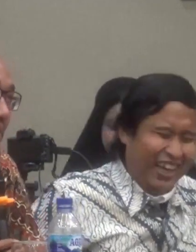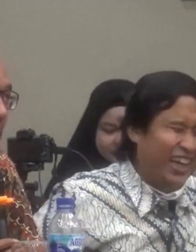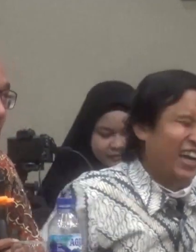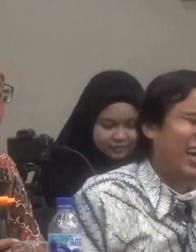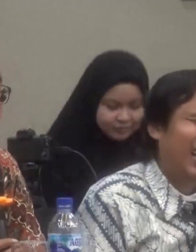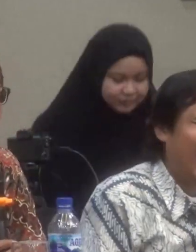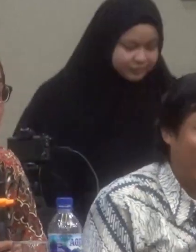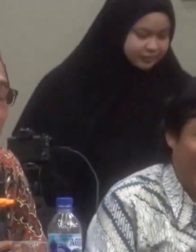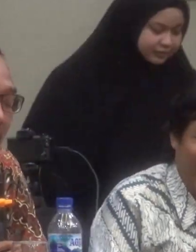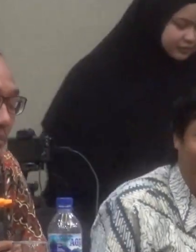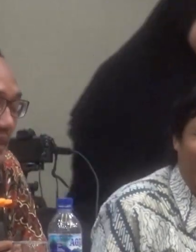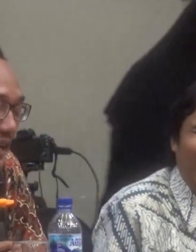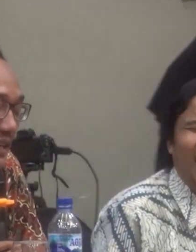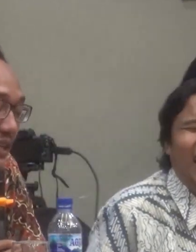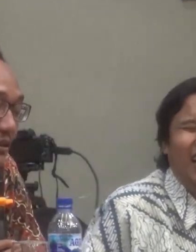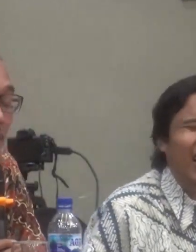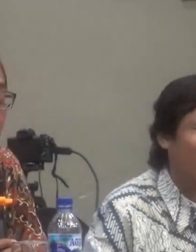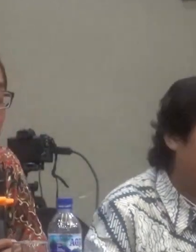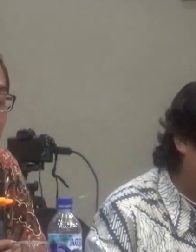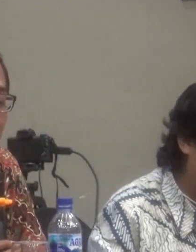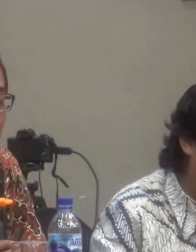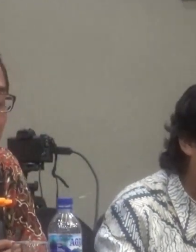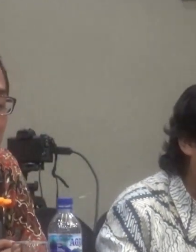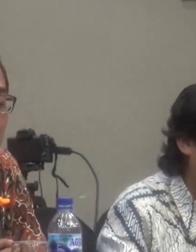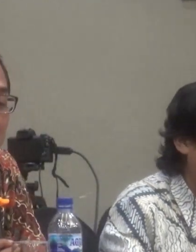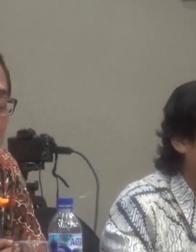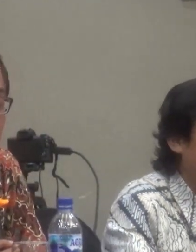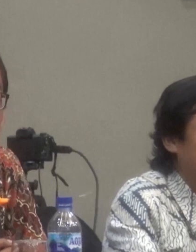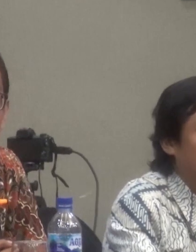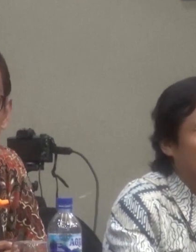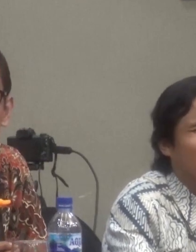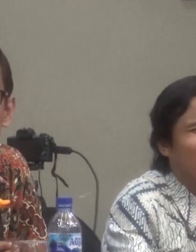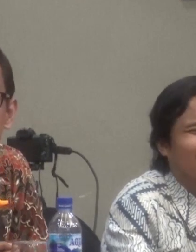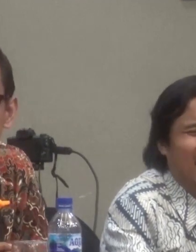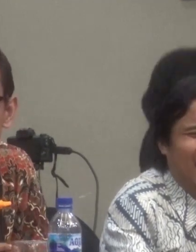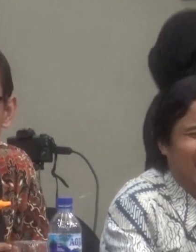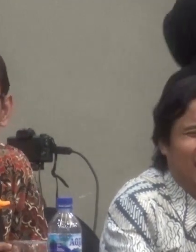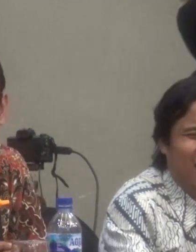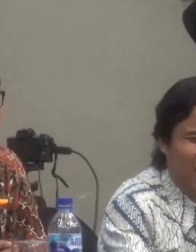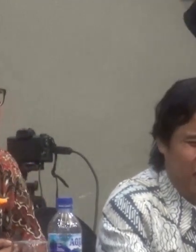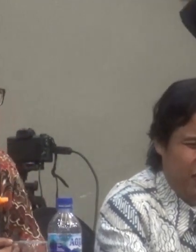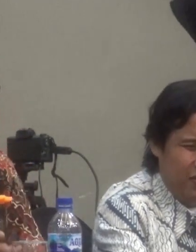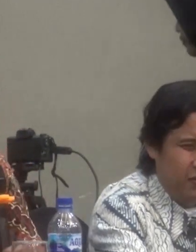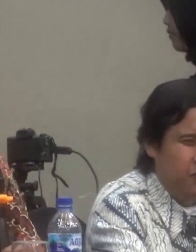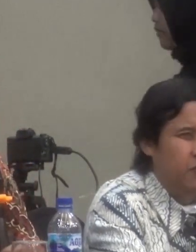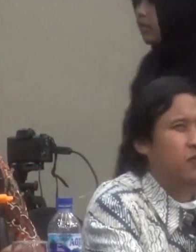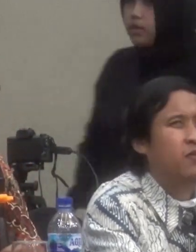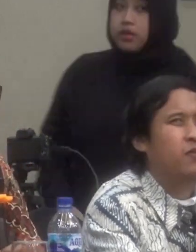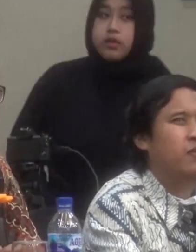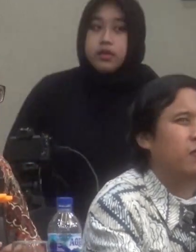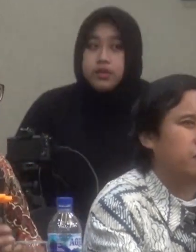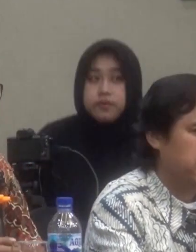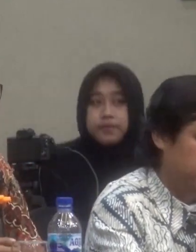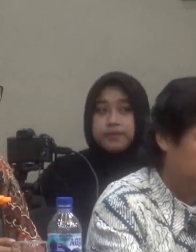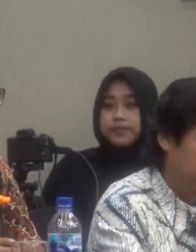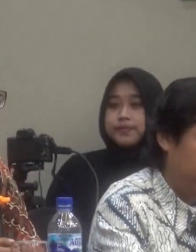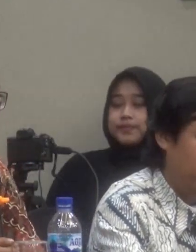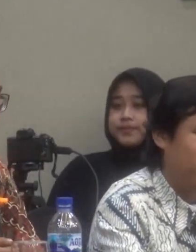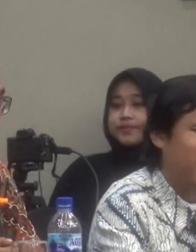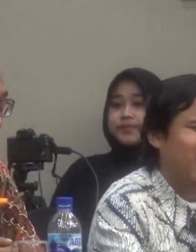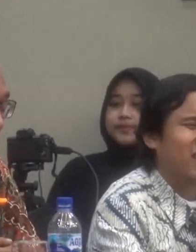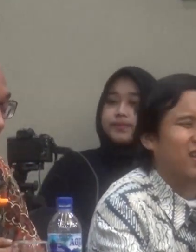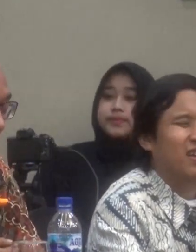sifat program yang kita dorong memang adalah asistensi dan fasilitas jadi Di ruang itu sebetulnya cuman